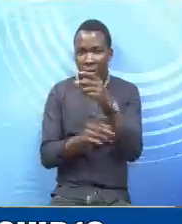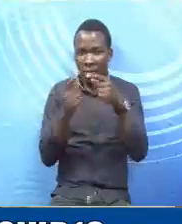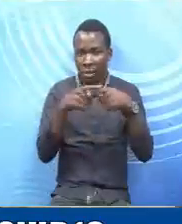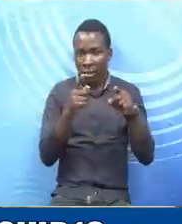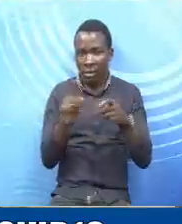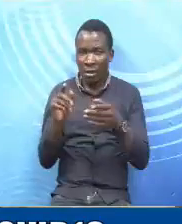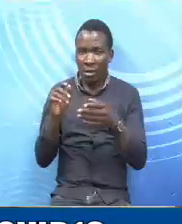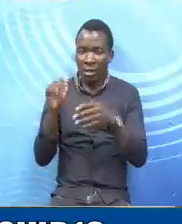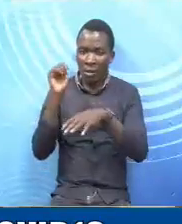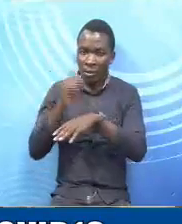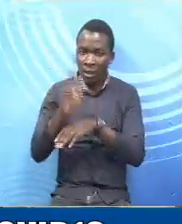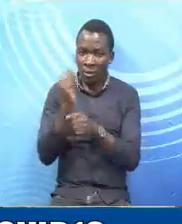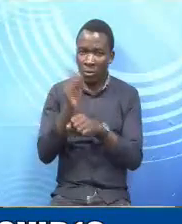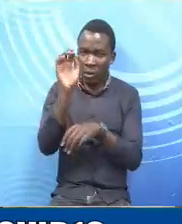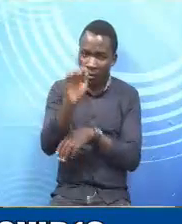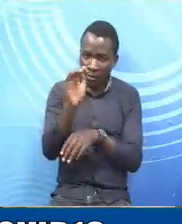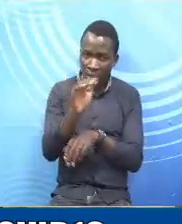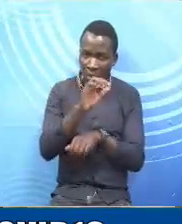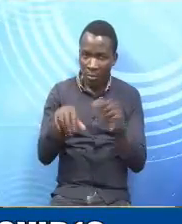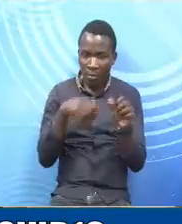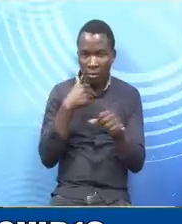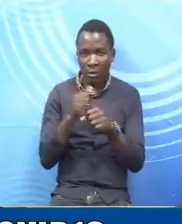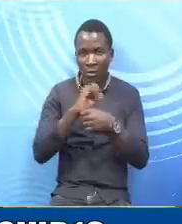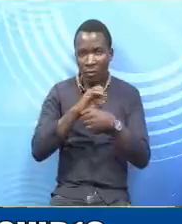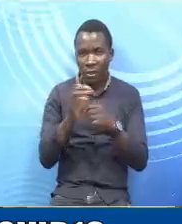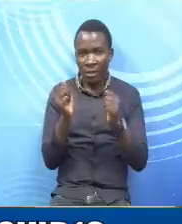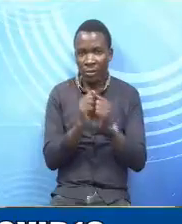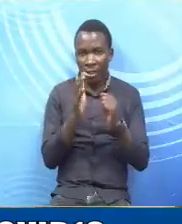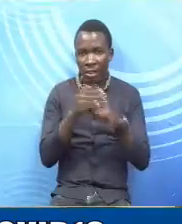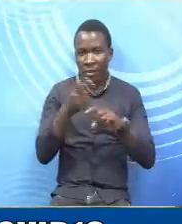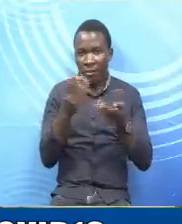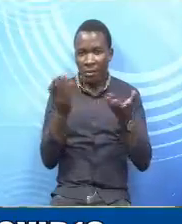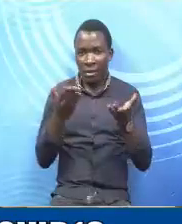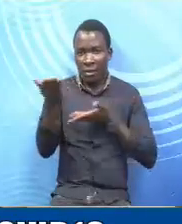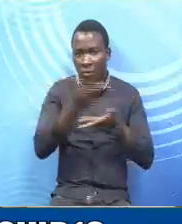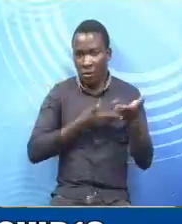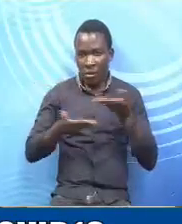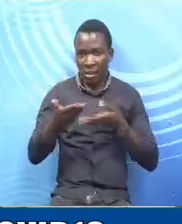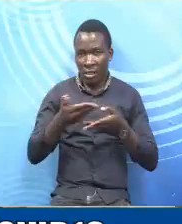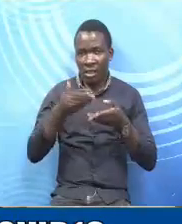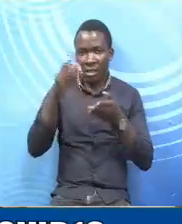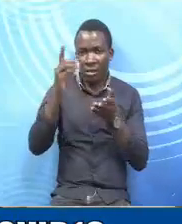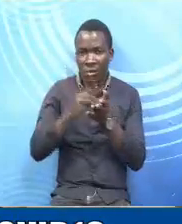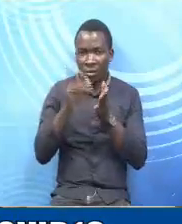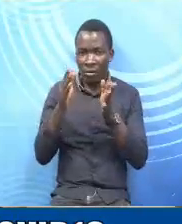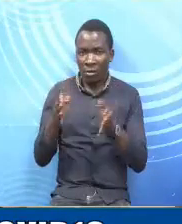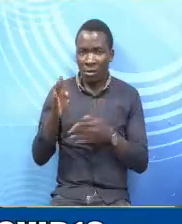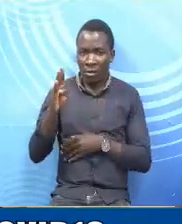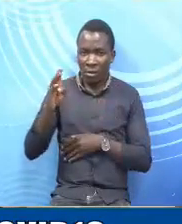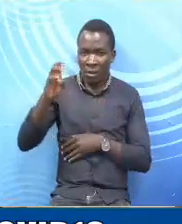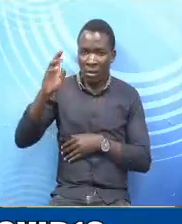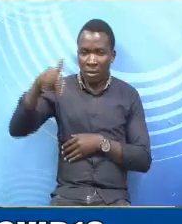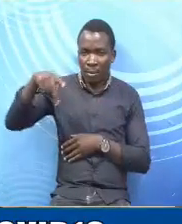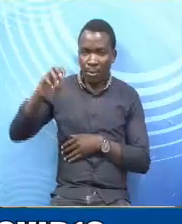nkomoko y'iki cyorezo cya COVID-19. Mu kiganiro n'abanyamakuru cyo kuri uyu wa kabiri witwa Dr. Peter Ben wari ukuriye iryo